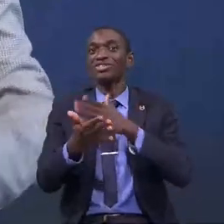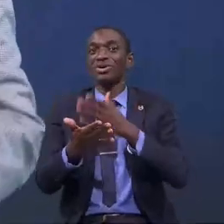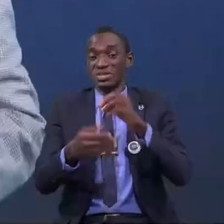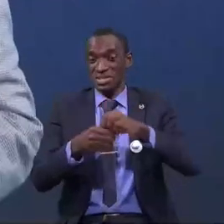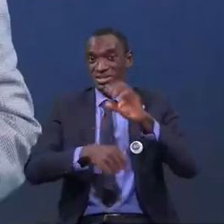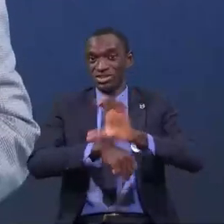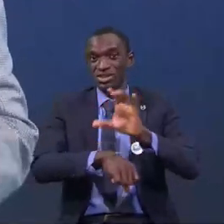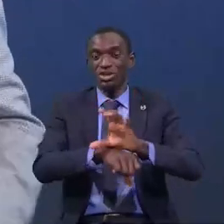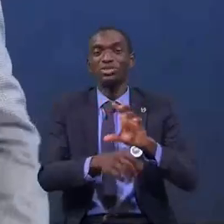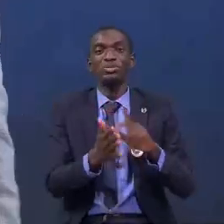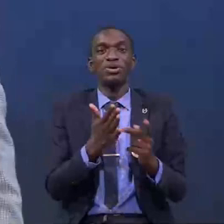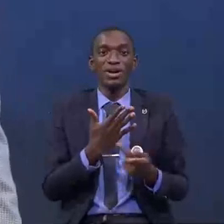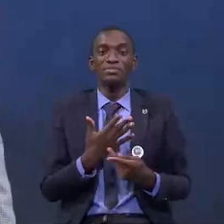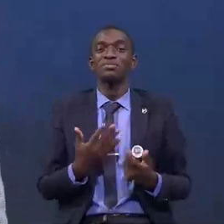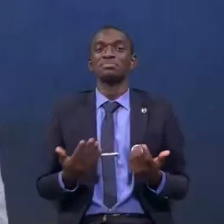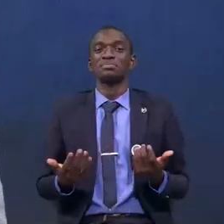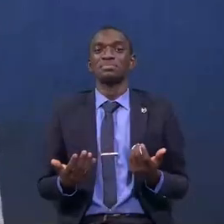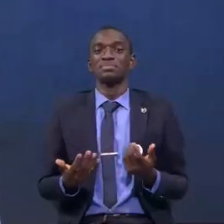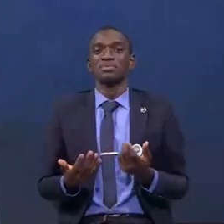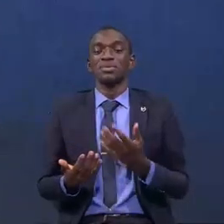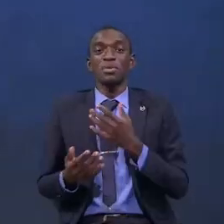Et je chantais ce chant au cul de l'église.